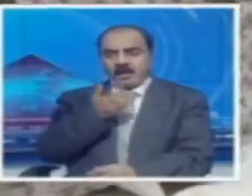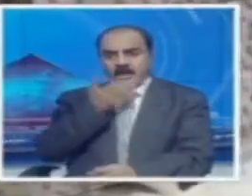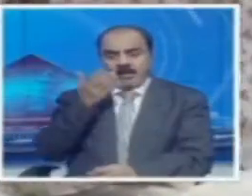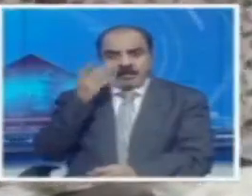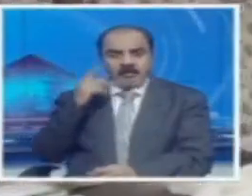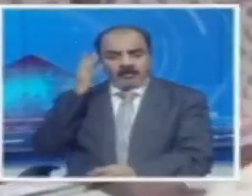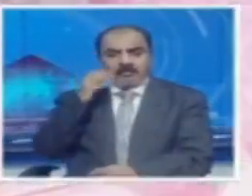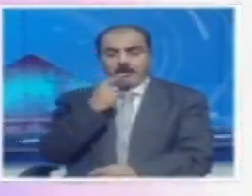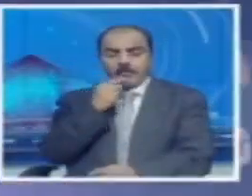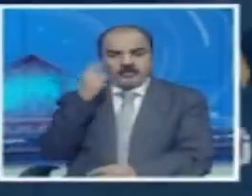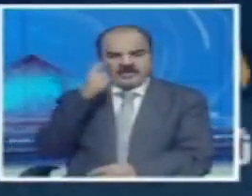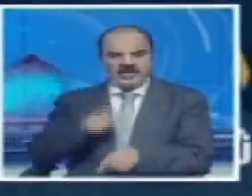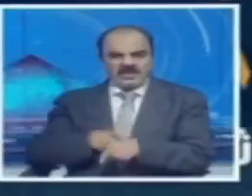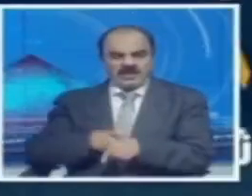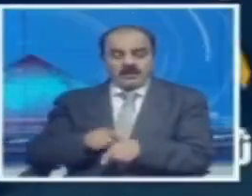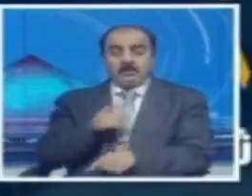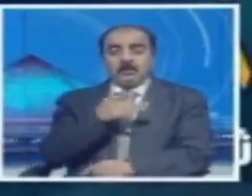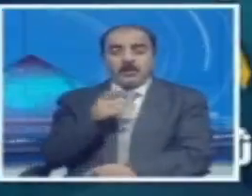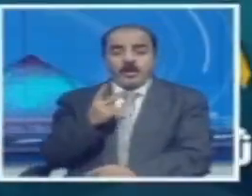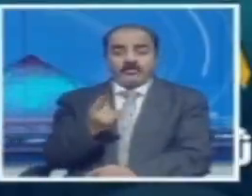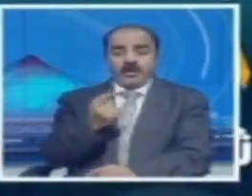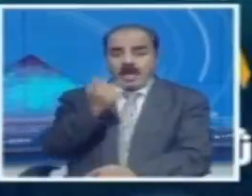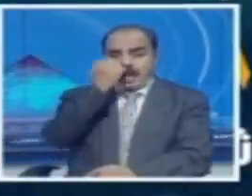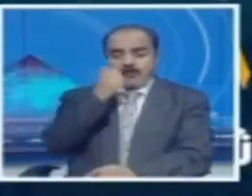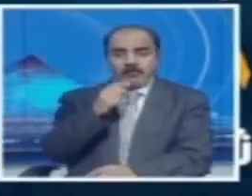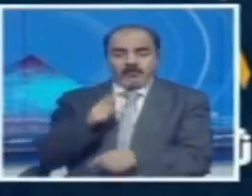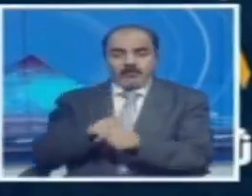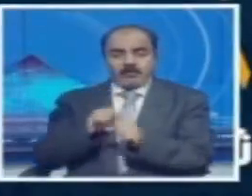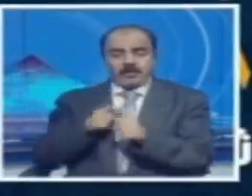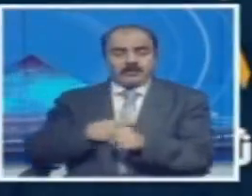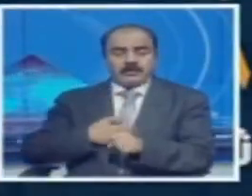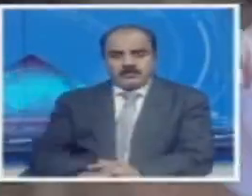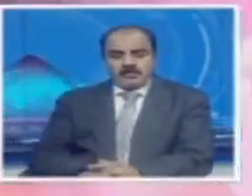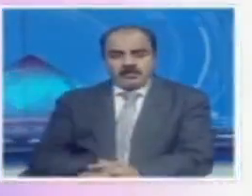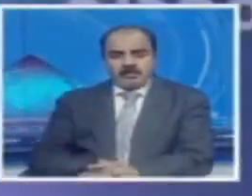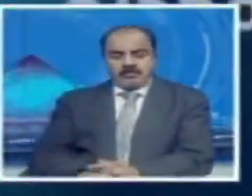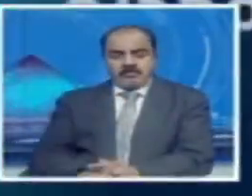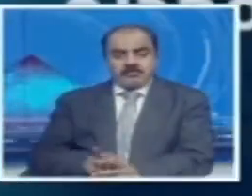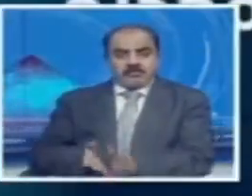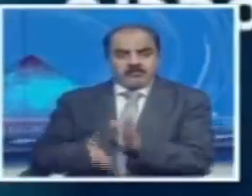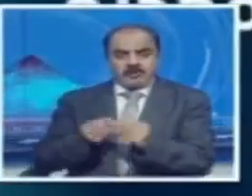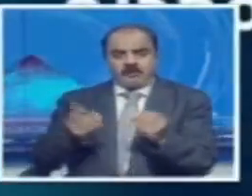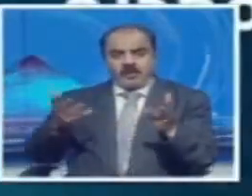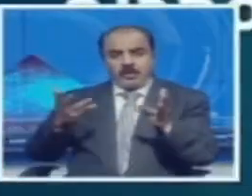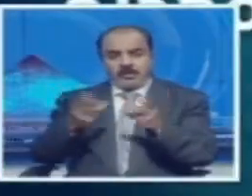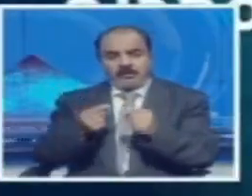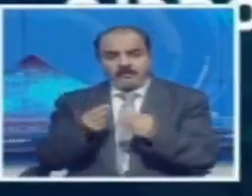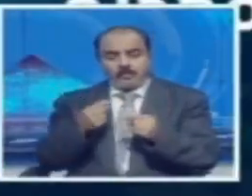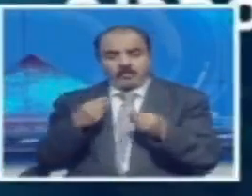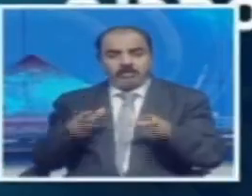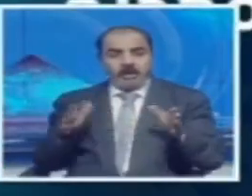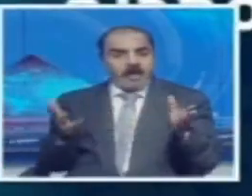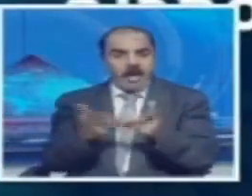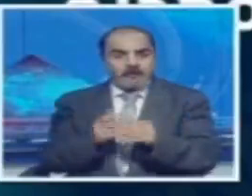لعقار الترامادول ونحو 110,000 قرص مؤثر على الحالة النفسية والعصبية، وتقدر القيمة المالية للمواد